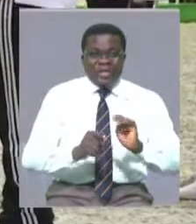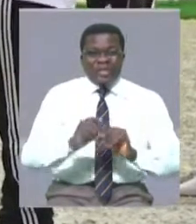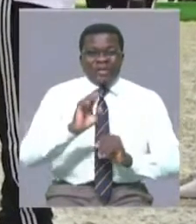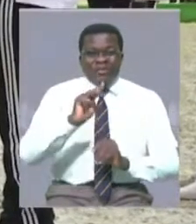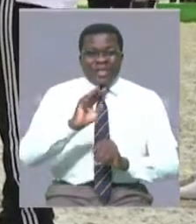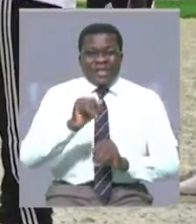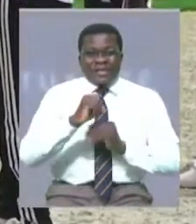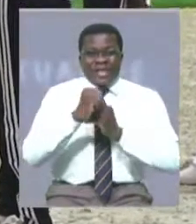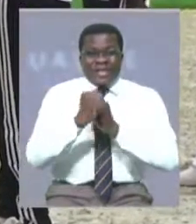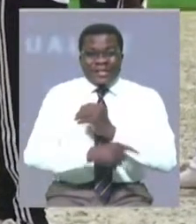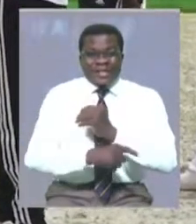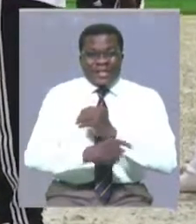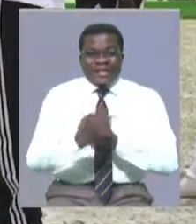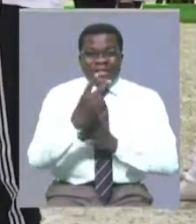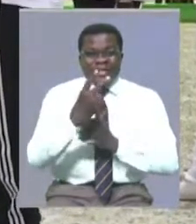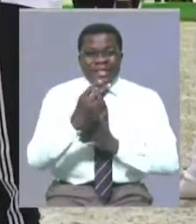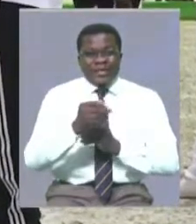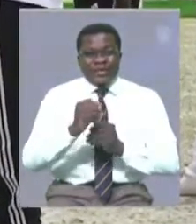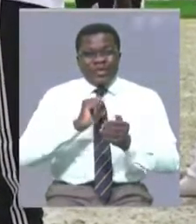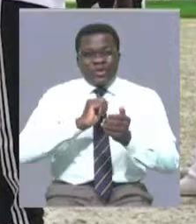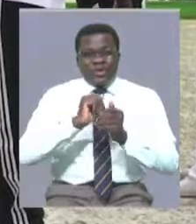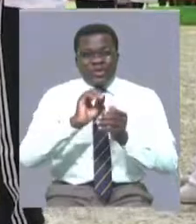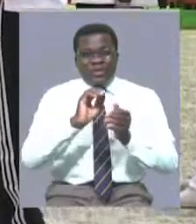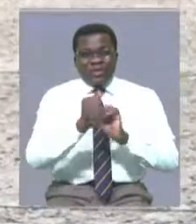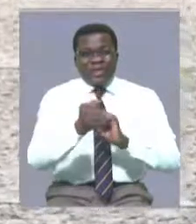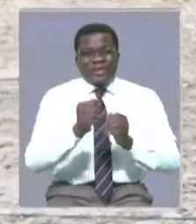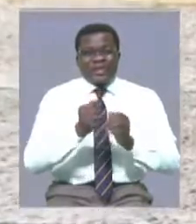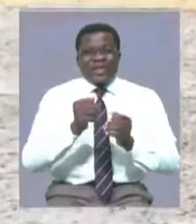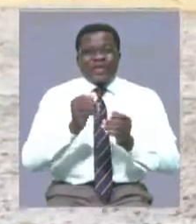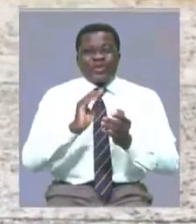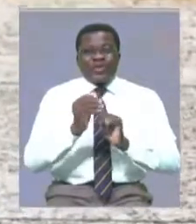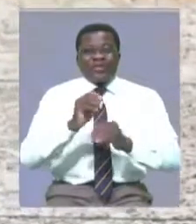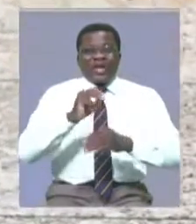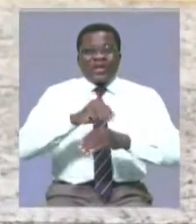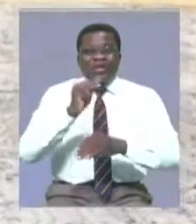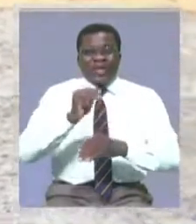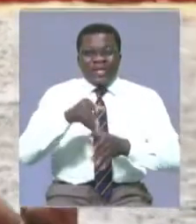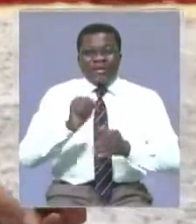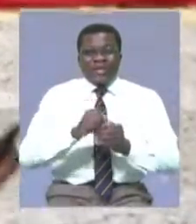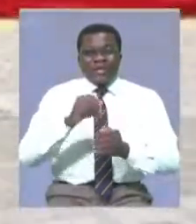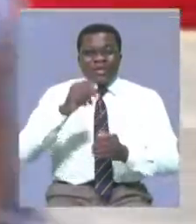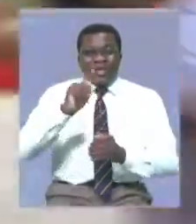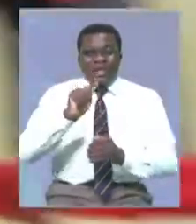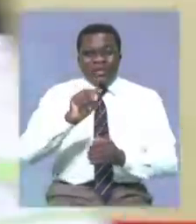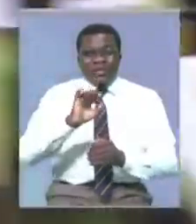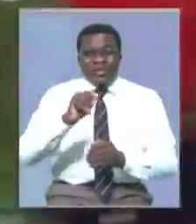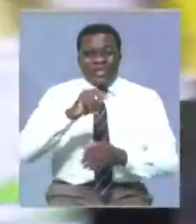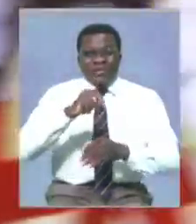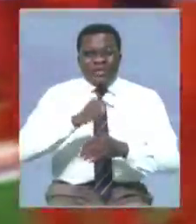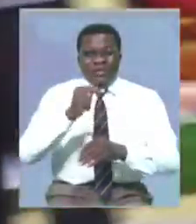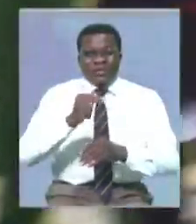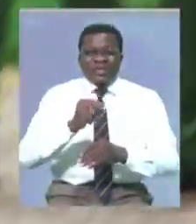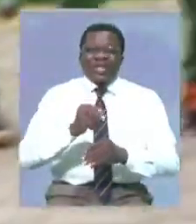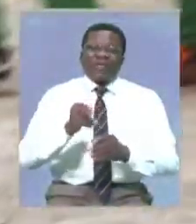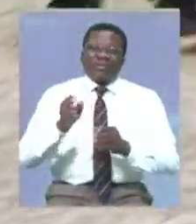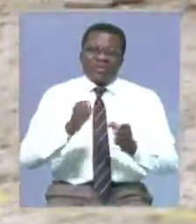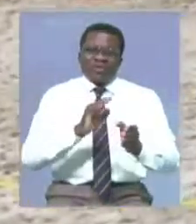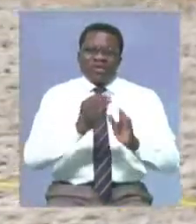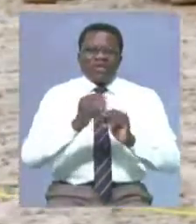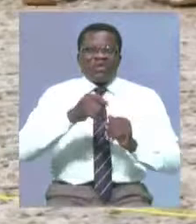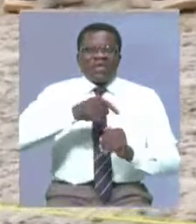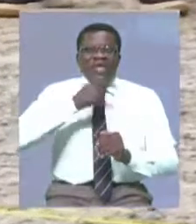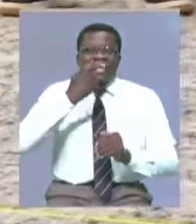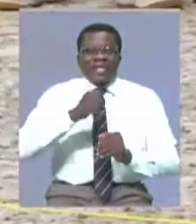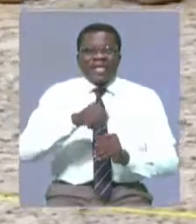et le Sénégal, les 2 tenors passent devant le Mali. Pendant ce temps, la Tunisie et le Niger mènent le bal devant la Guinée et